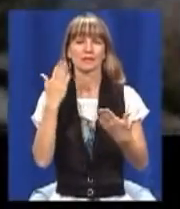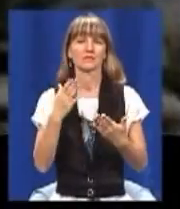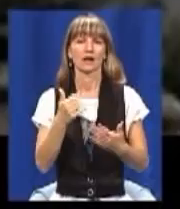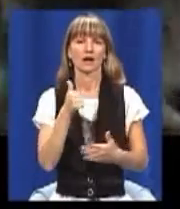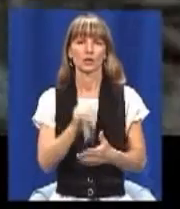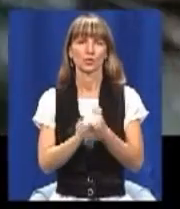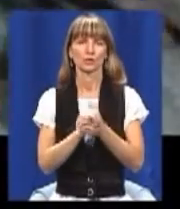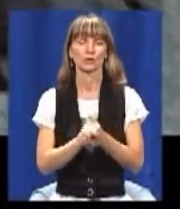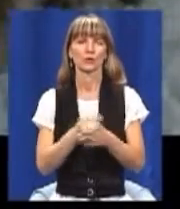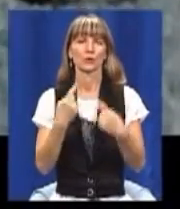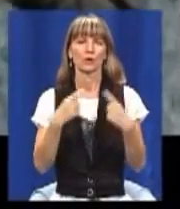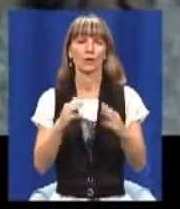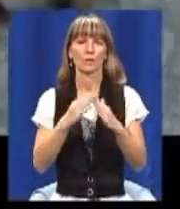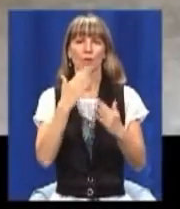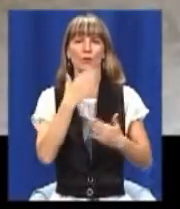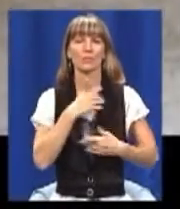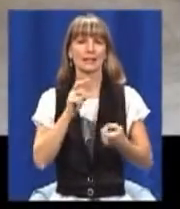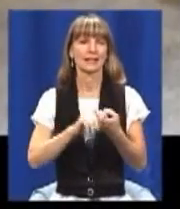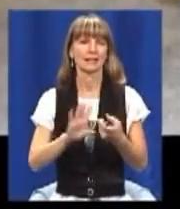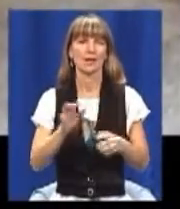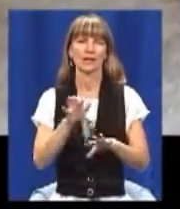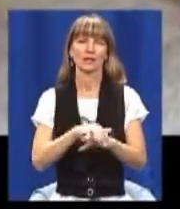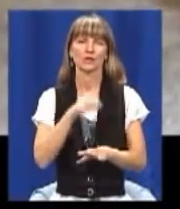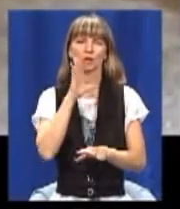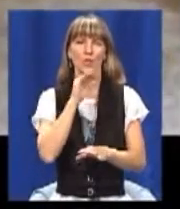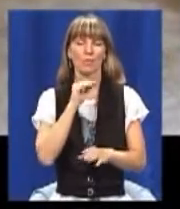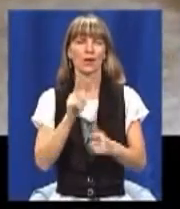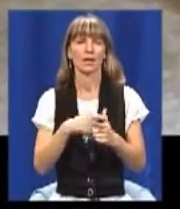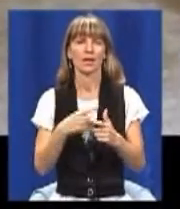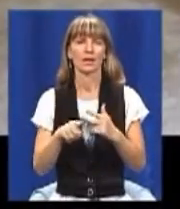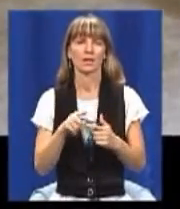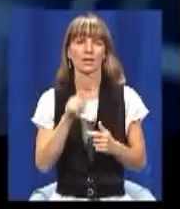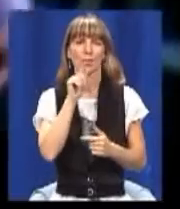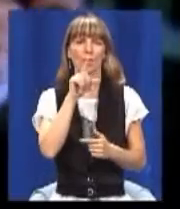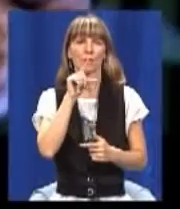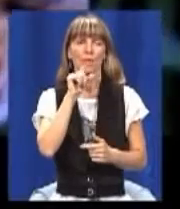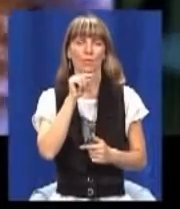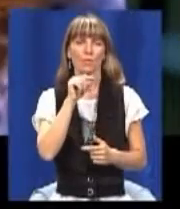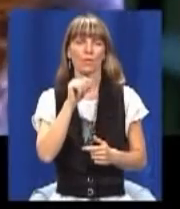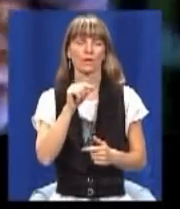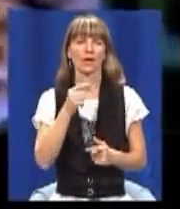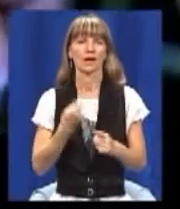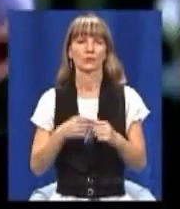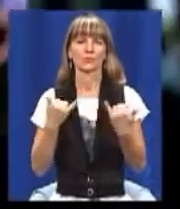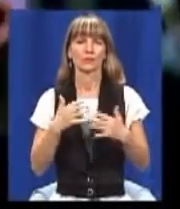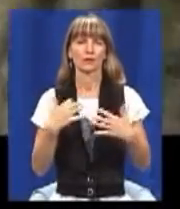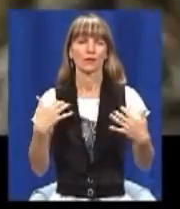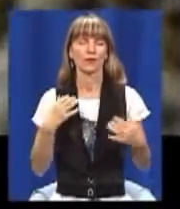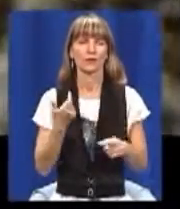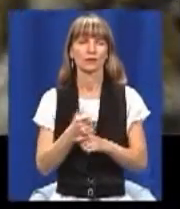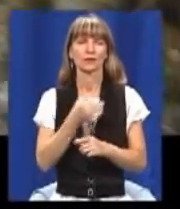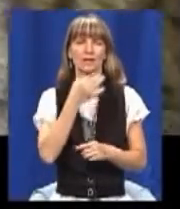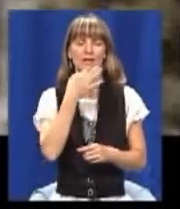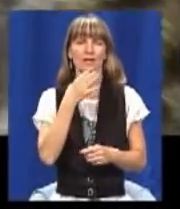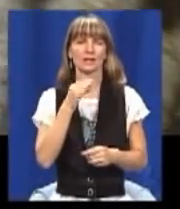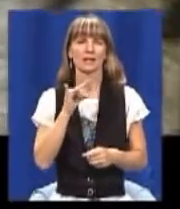ладнають з домашніми улюбленцями, незалежно кішка це, собака або навіть папуга. Ці дивовижні тваринки настільки захоплюють, що